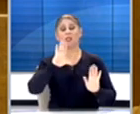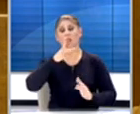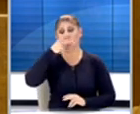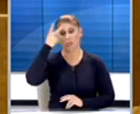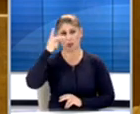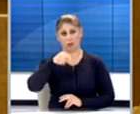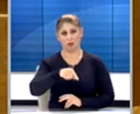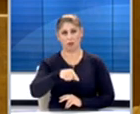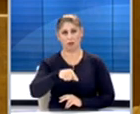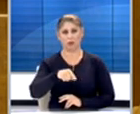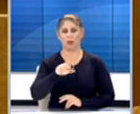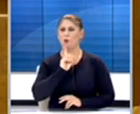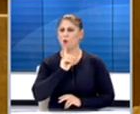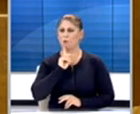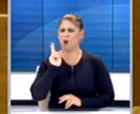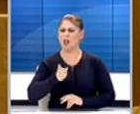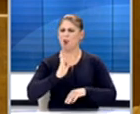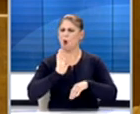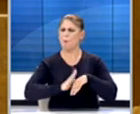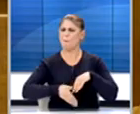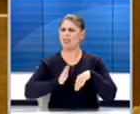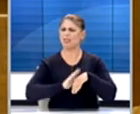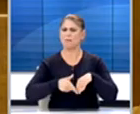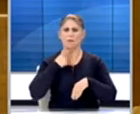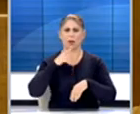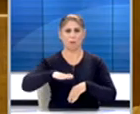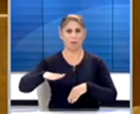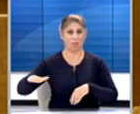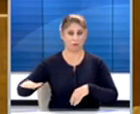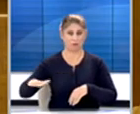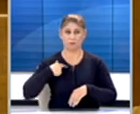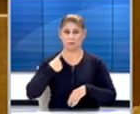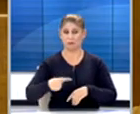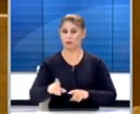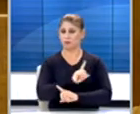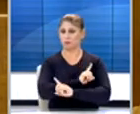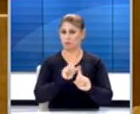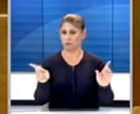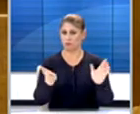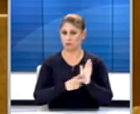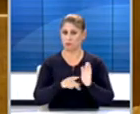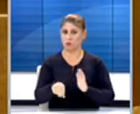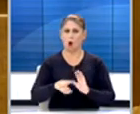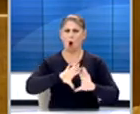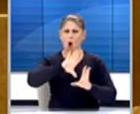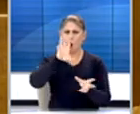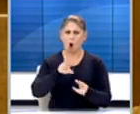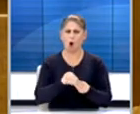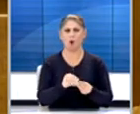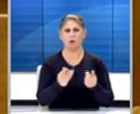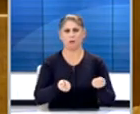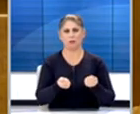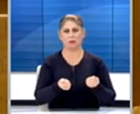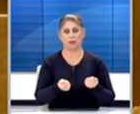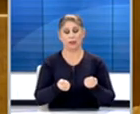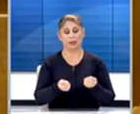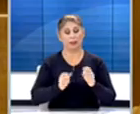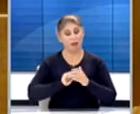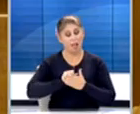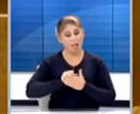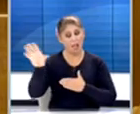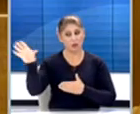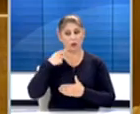συμπεριφέρεται ως κακομαθημένο παιδί και όλα αυτά που επιθυμεί εκφεύγουν των αρμοδιοτήτων.